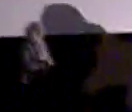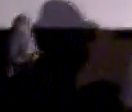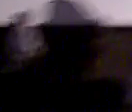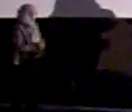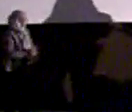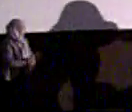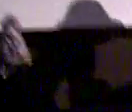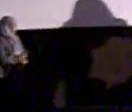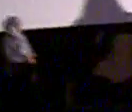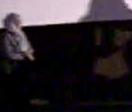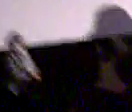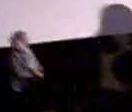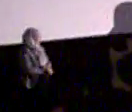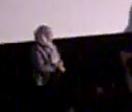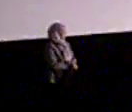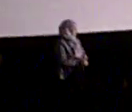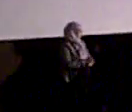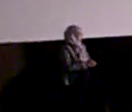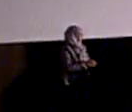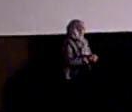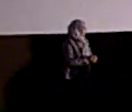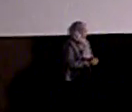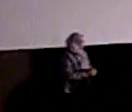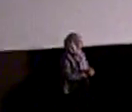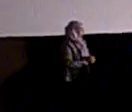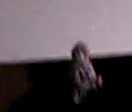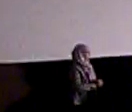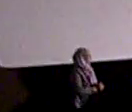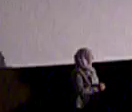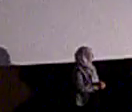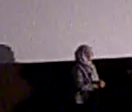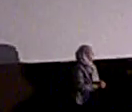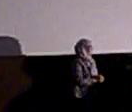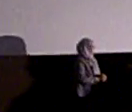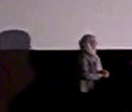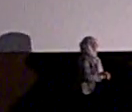لبنى مش تجي بعد سرقوني